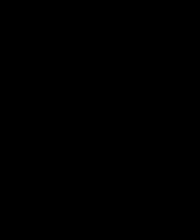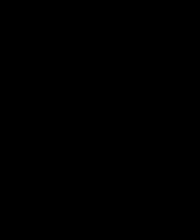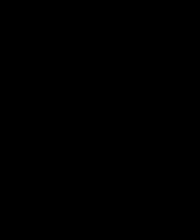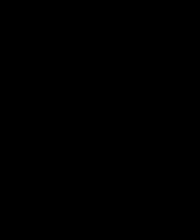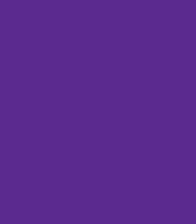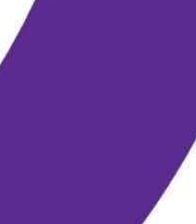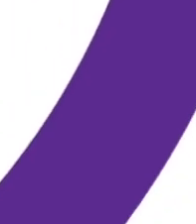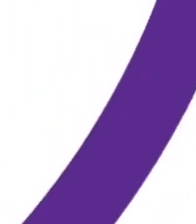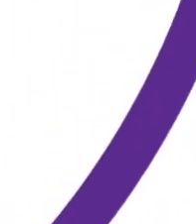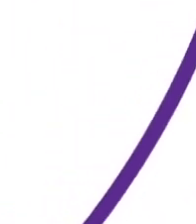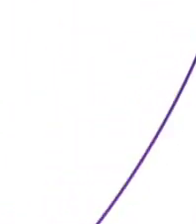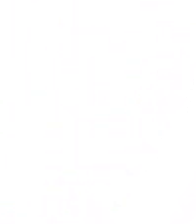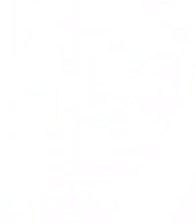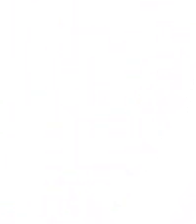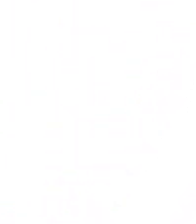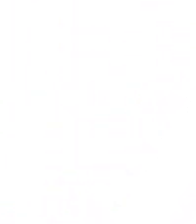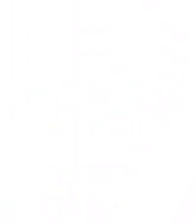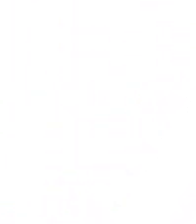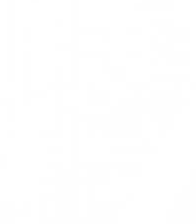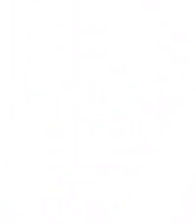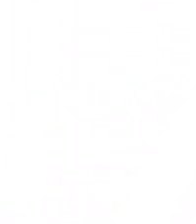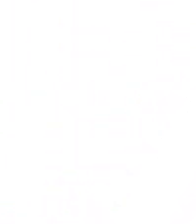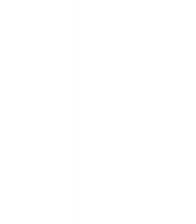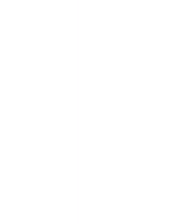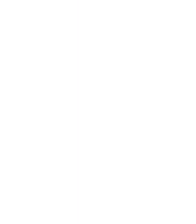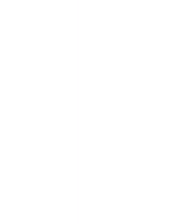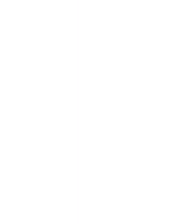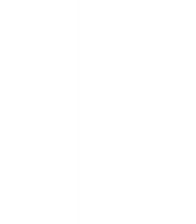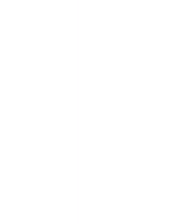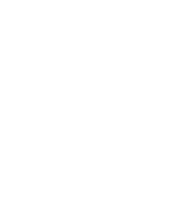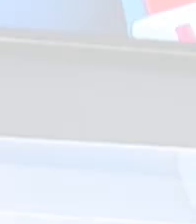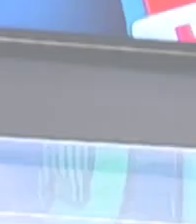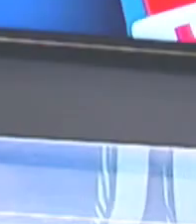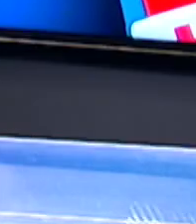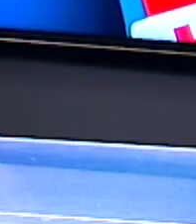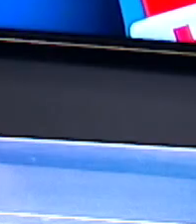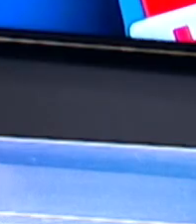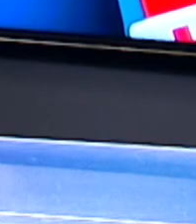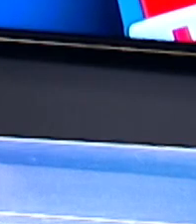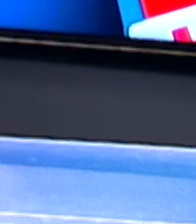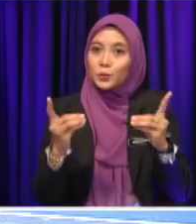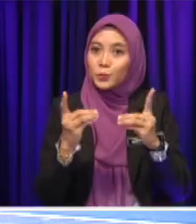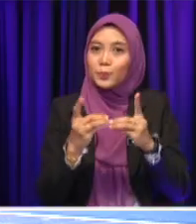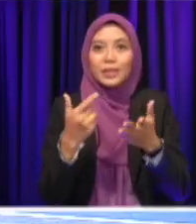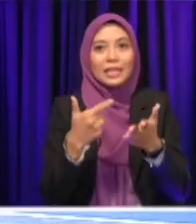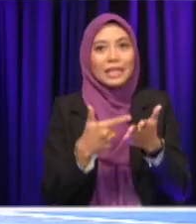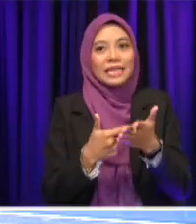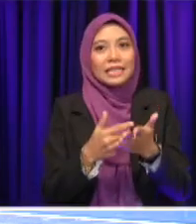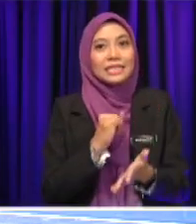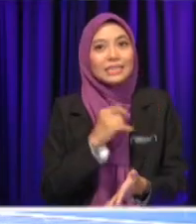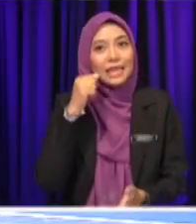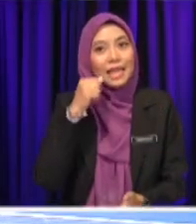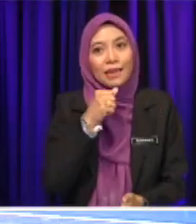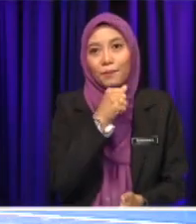Didik TV KPM. Baiklah, kembali bersama saya Aiman Sufian Azman